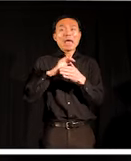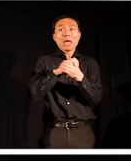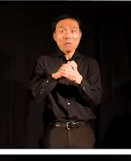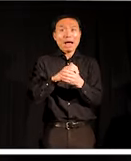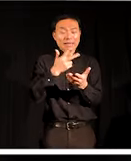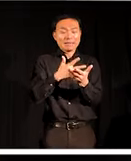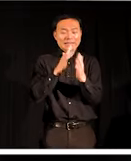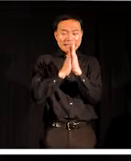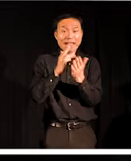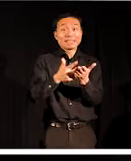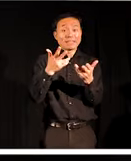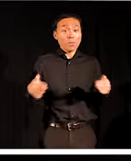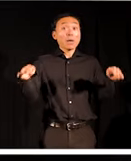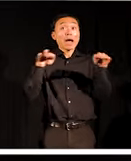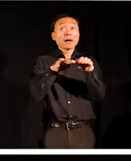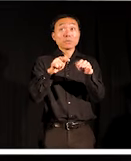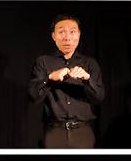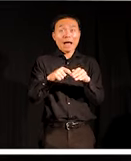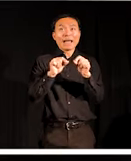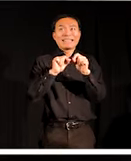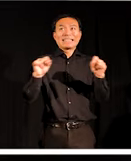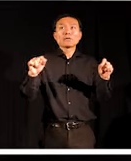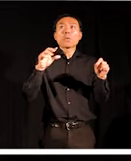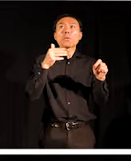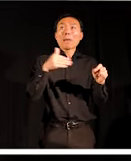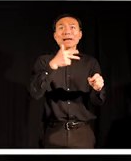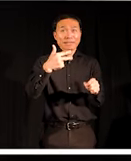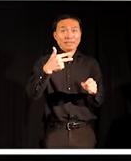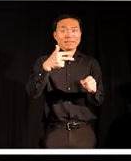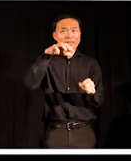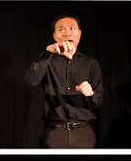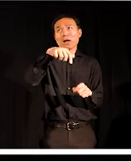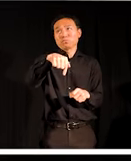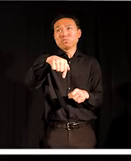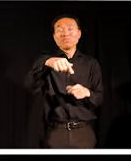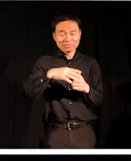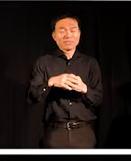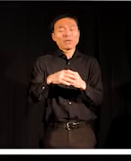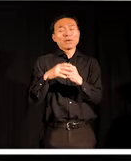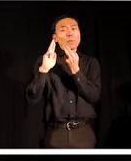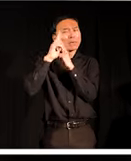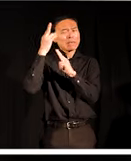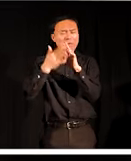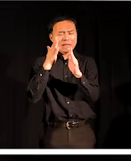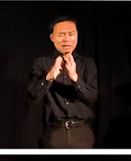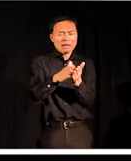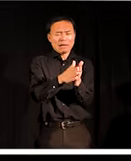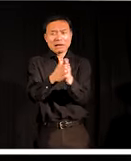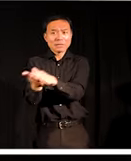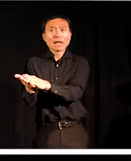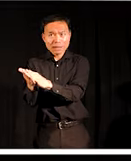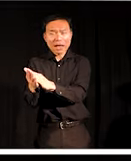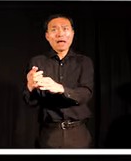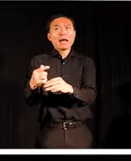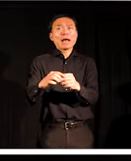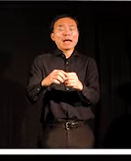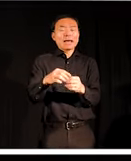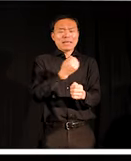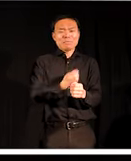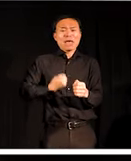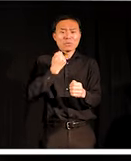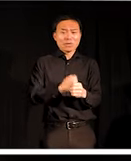本島南部の糸満市というところにありますあの隣には沖縄線で亡くなった姫入学とを追悼する姫入の